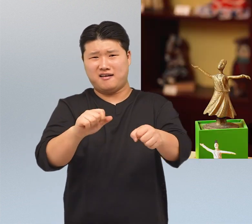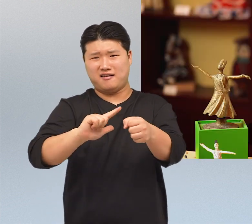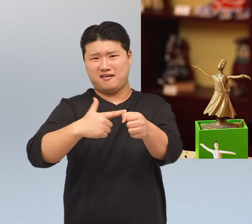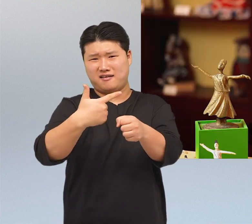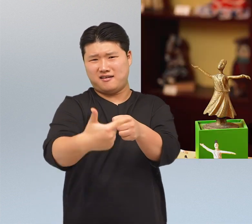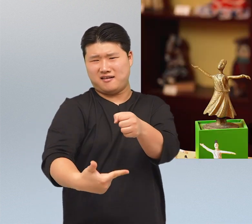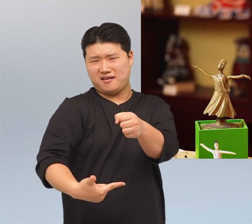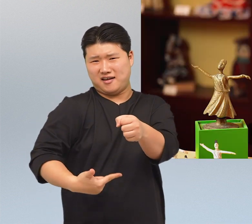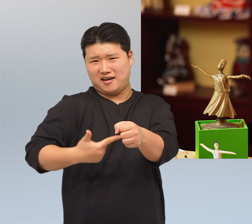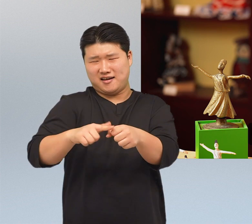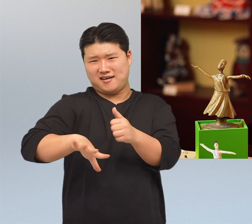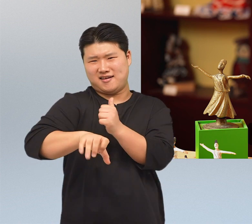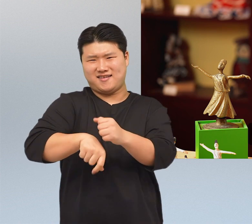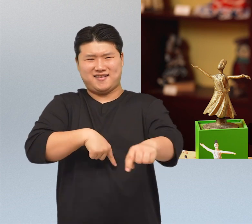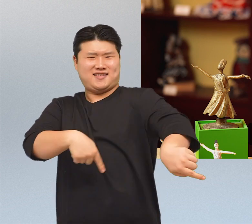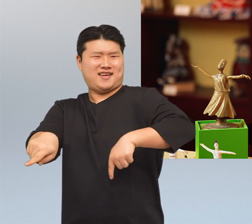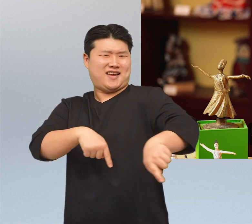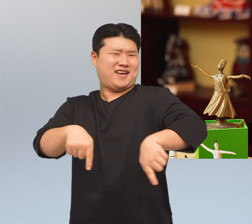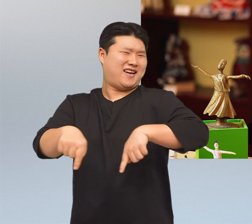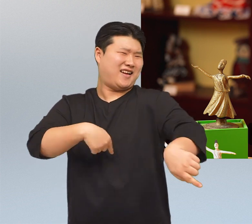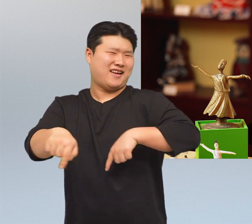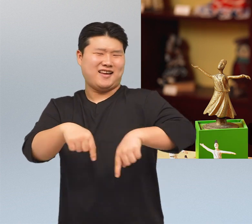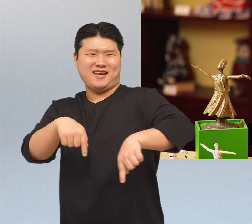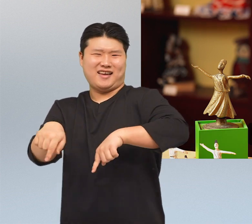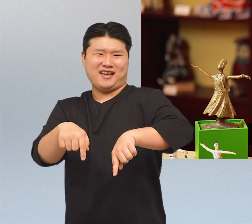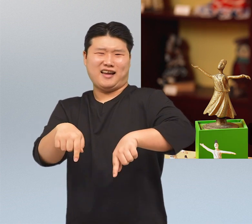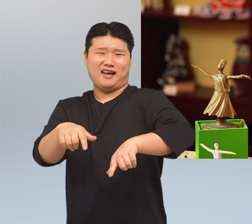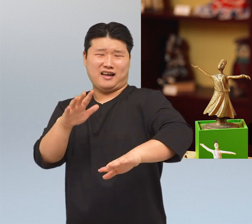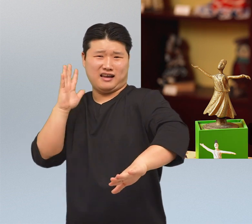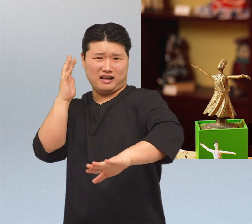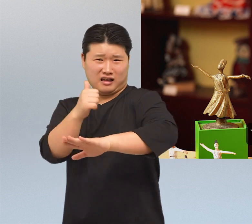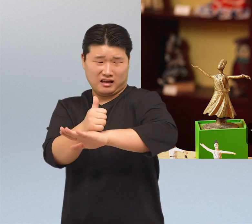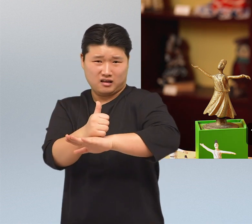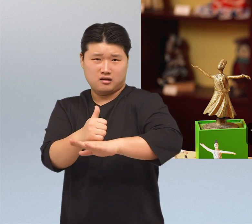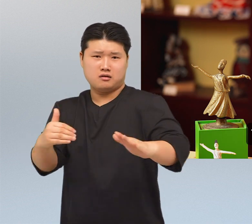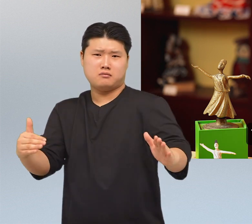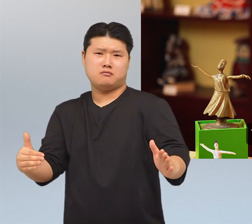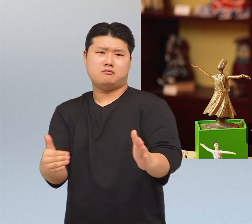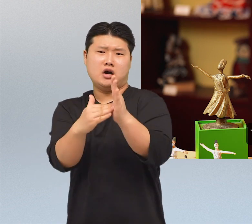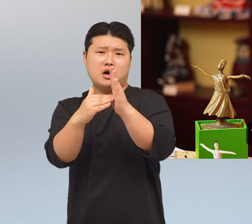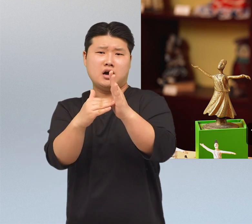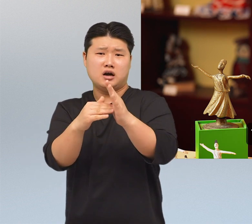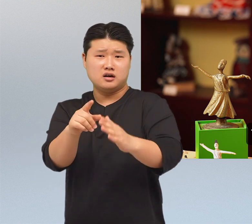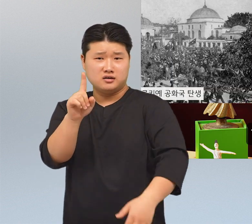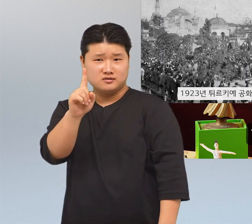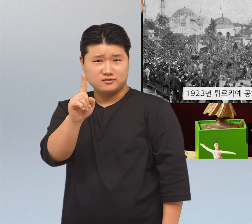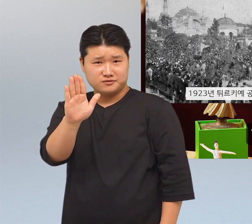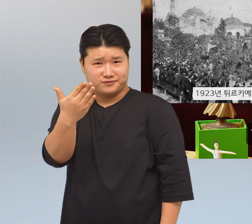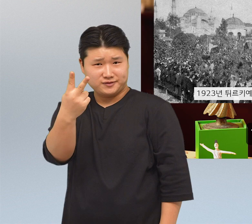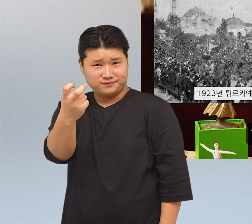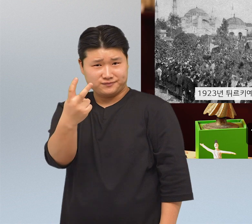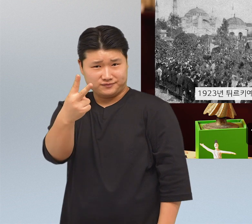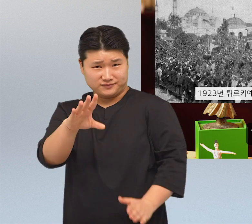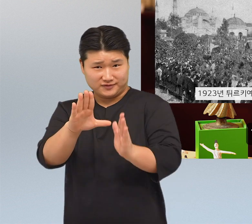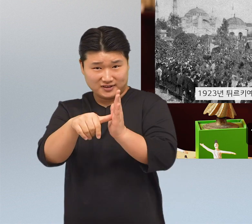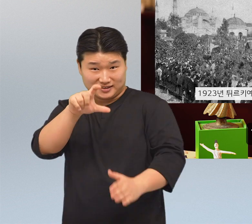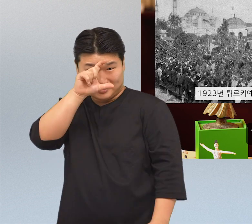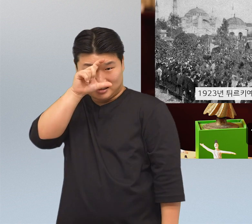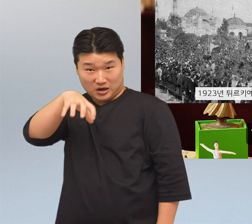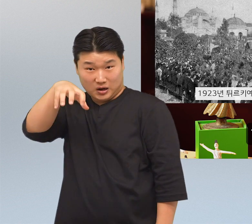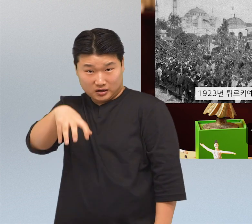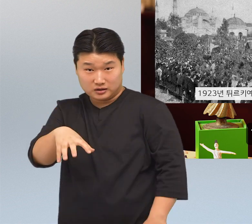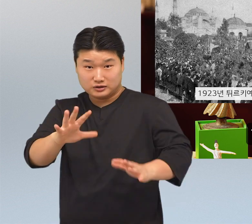확장해 마침내 600년이 넘게 지속된 오스만은 1922년 튀르키예에서